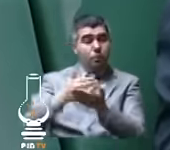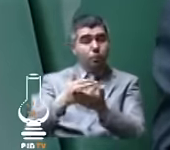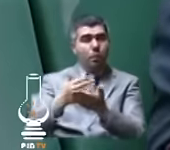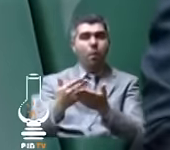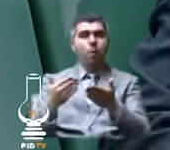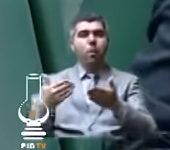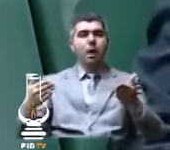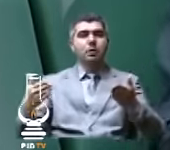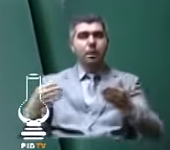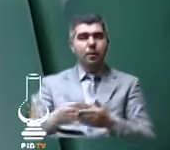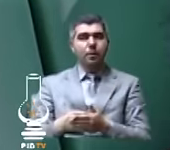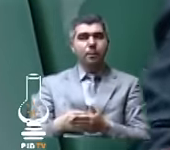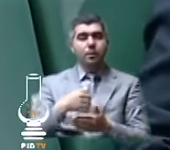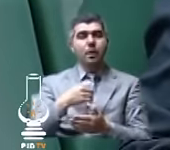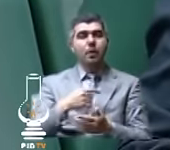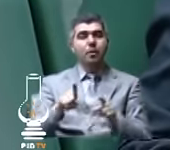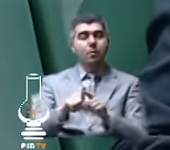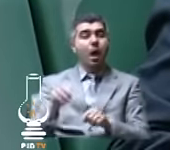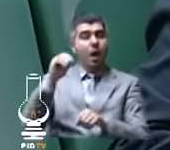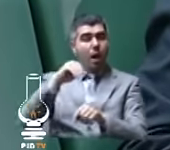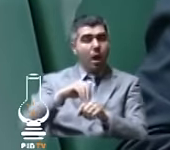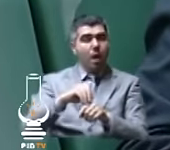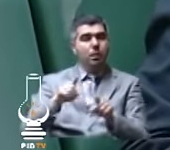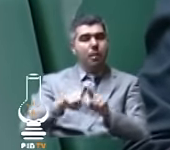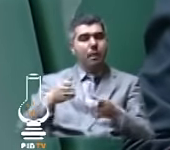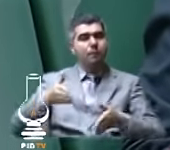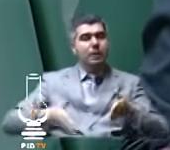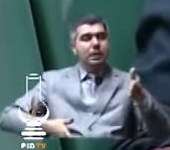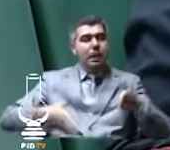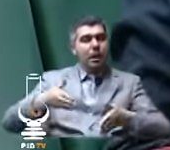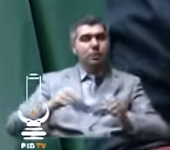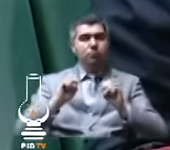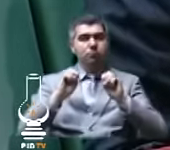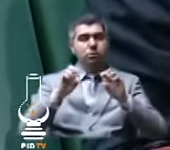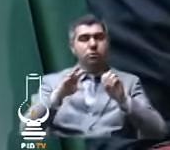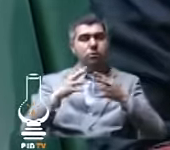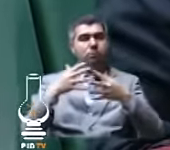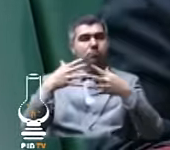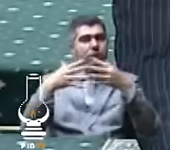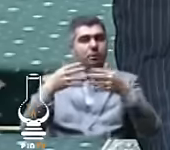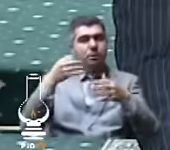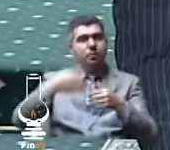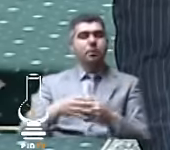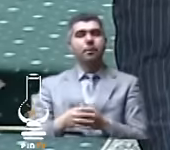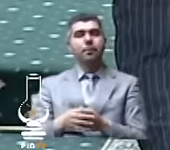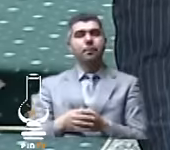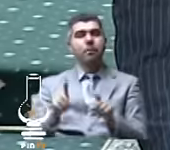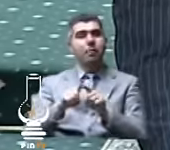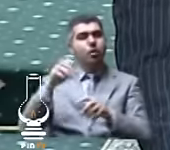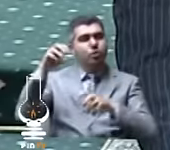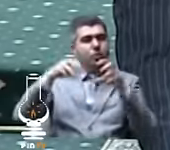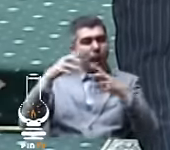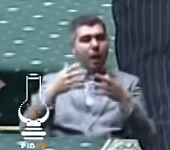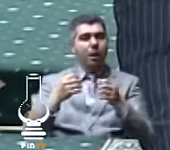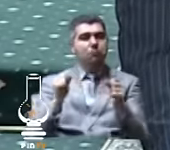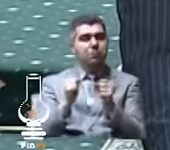الدار عيب التوفنة العاودي تقاد باش يولي صامد أمام أمام أمام أمام يعني الظروف يعني